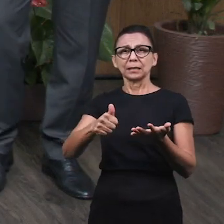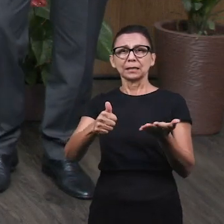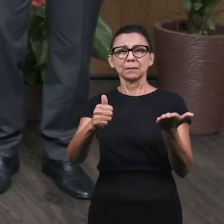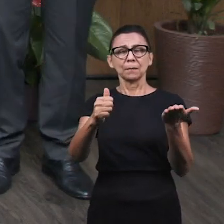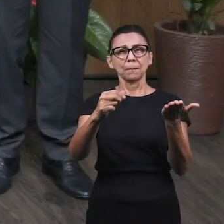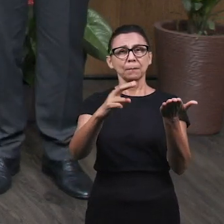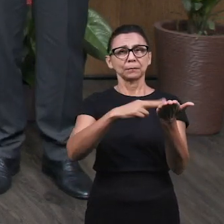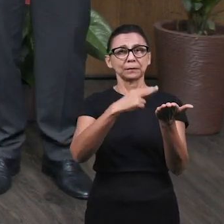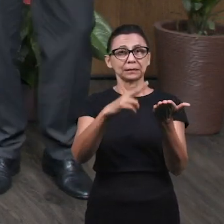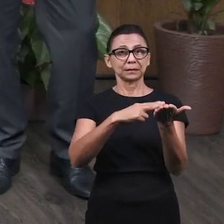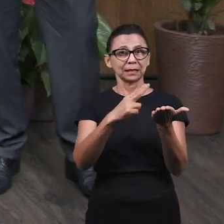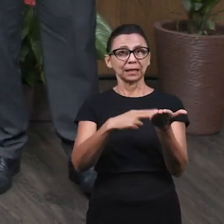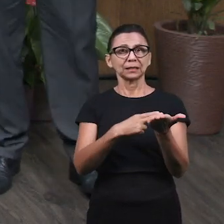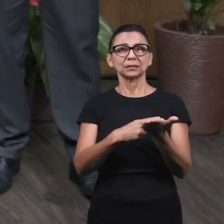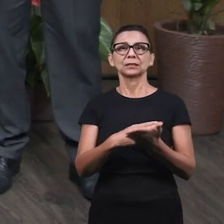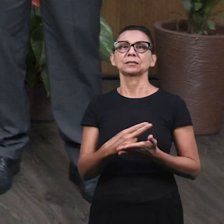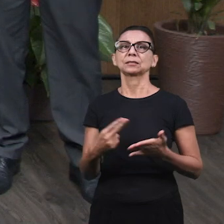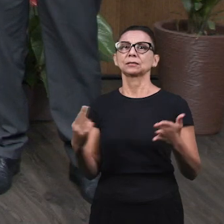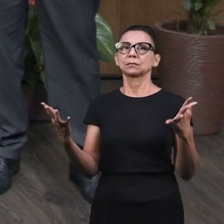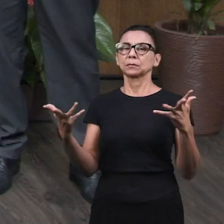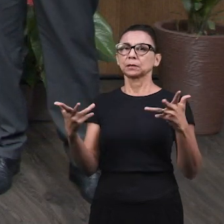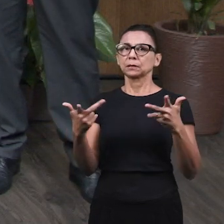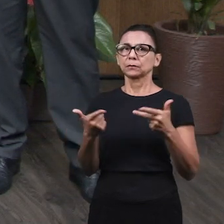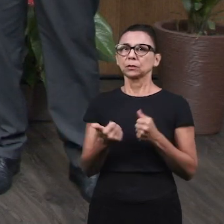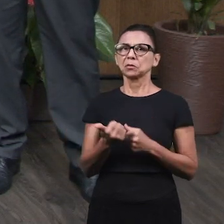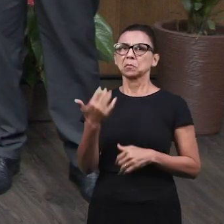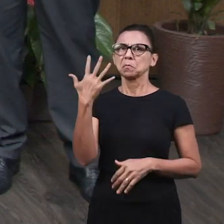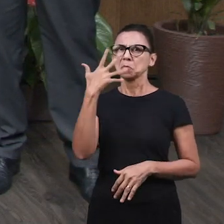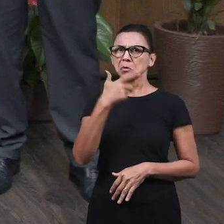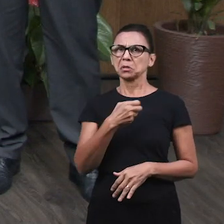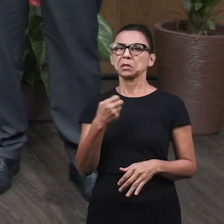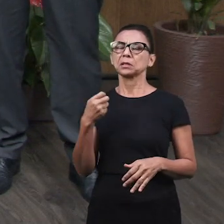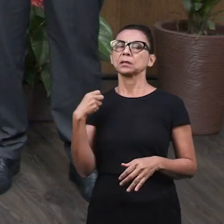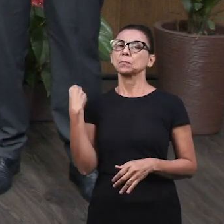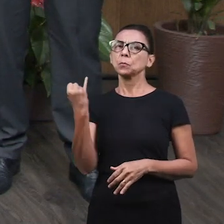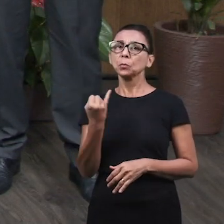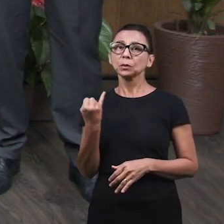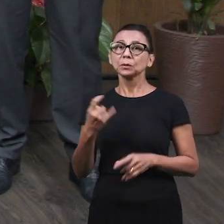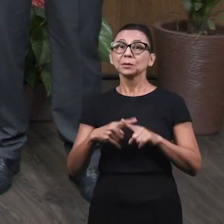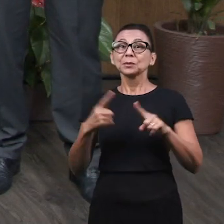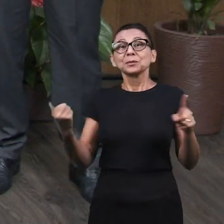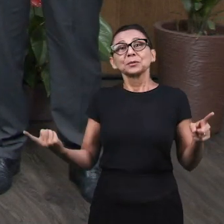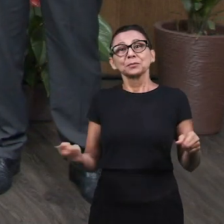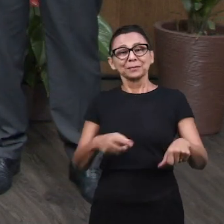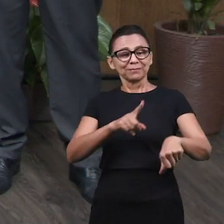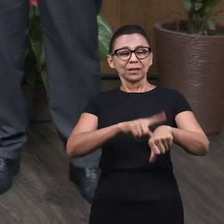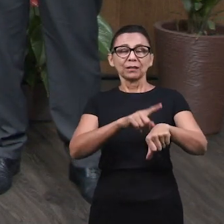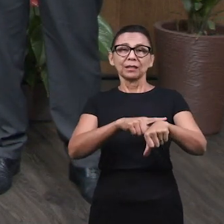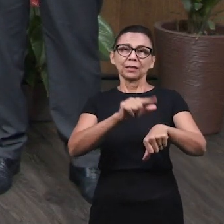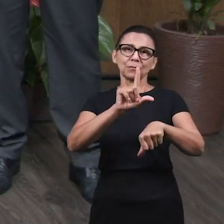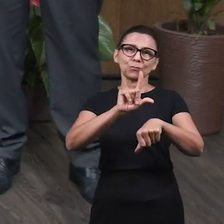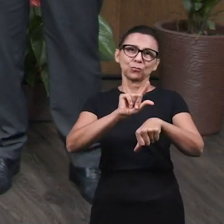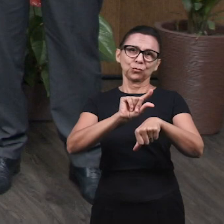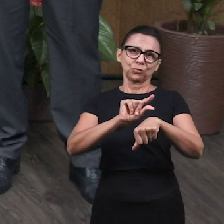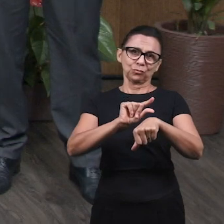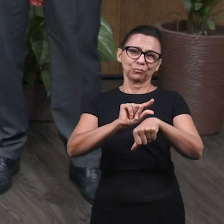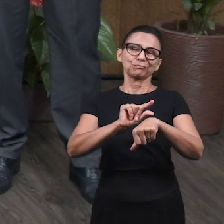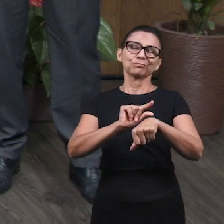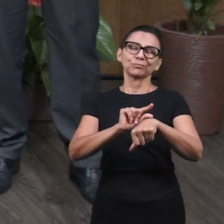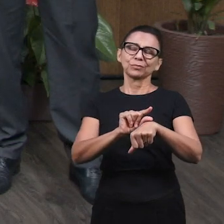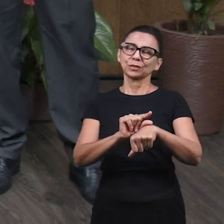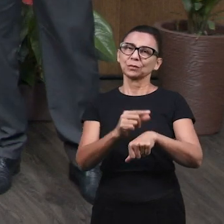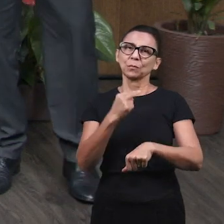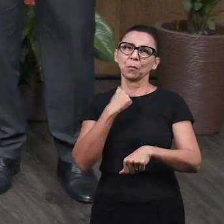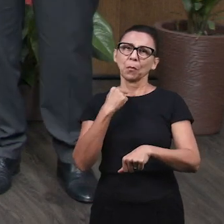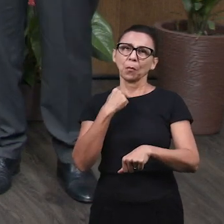reçus, elles sont lus, sont de grande importance pour nous. Mais dû au temps limité que nous avons ici, nous pouvons citer seulement